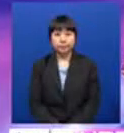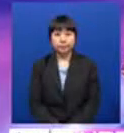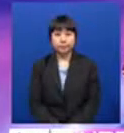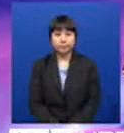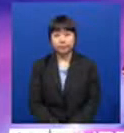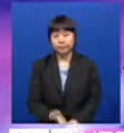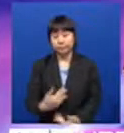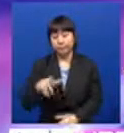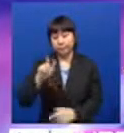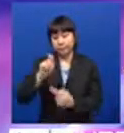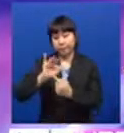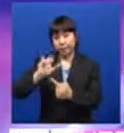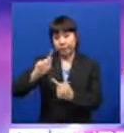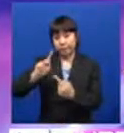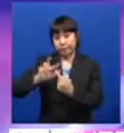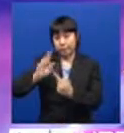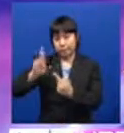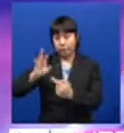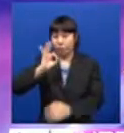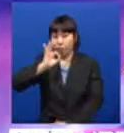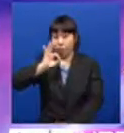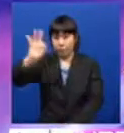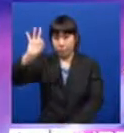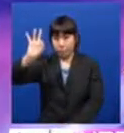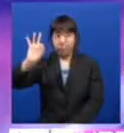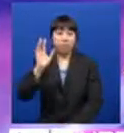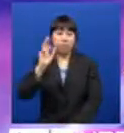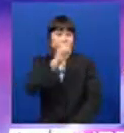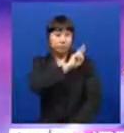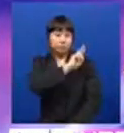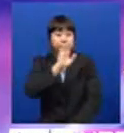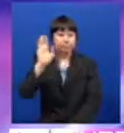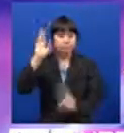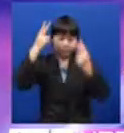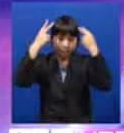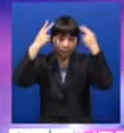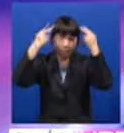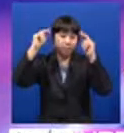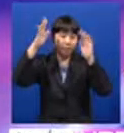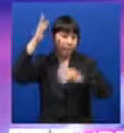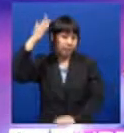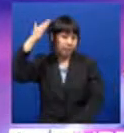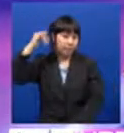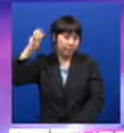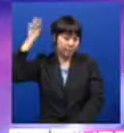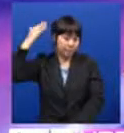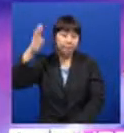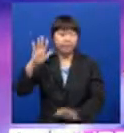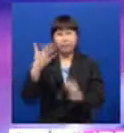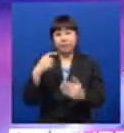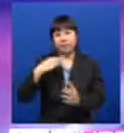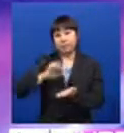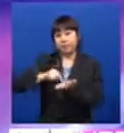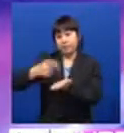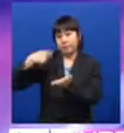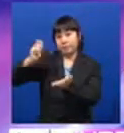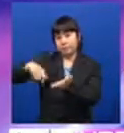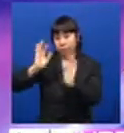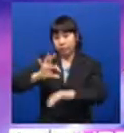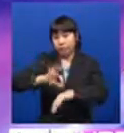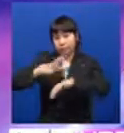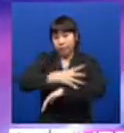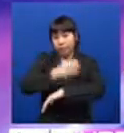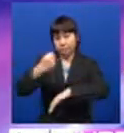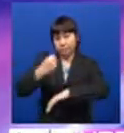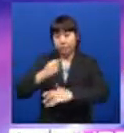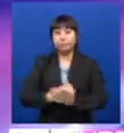ก็อัยการสูงสุดส่งสำนวนฟ้องคดีอาญานางสาวยิ่งลักษณ์ชินวัตรยื่นต่อศาลฎีกาแผนกคดีอาญาของผู้ดำรงตำแหน่ง